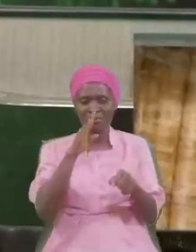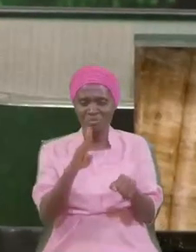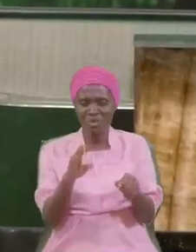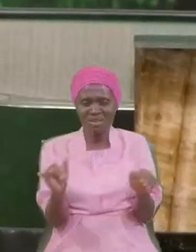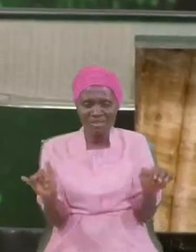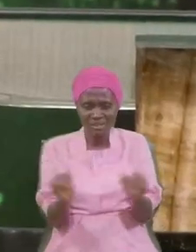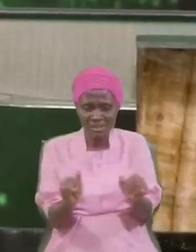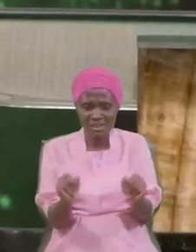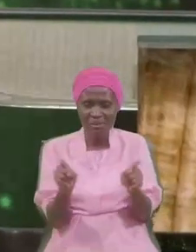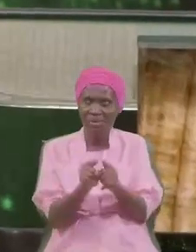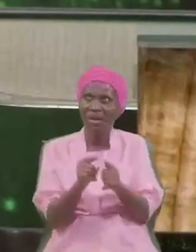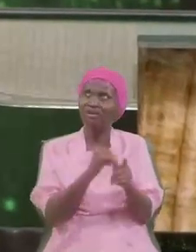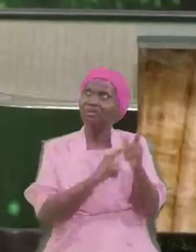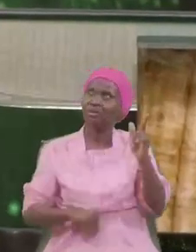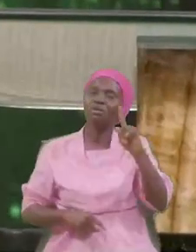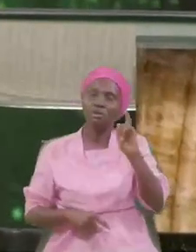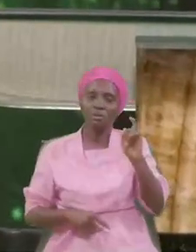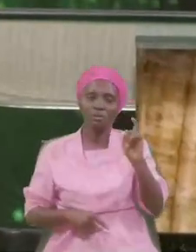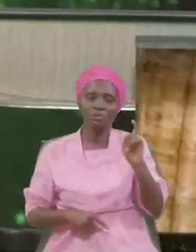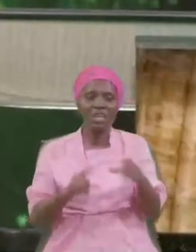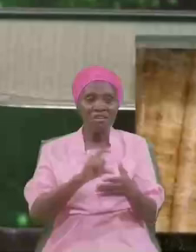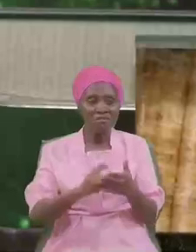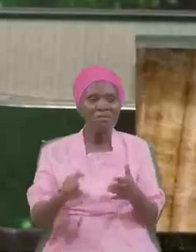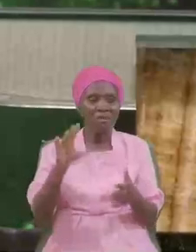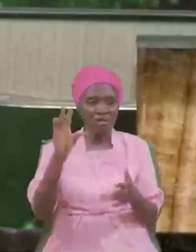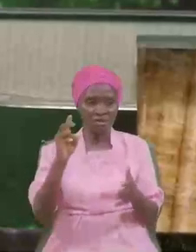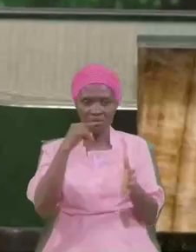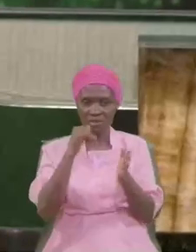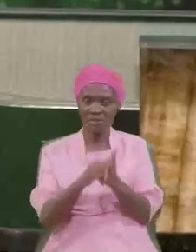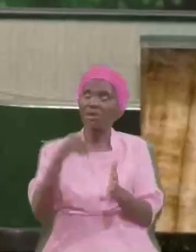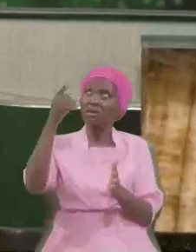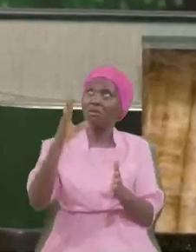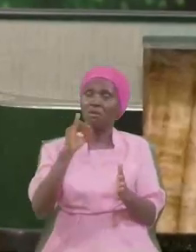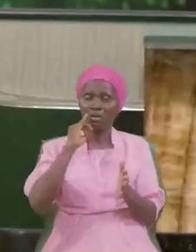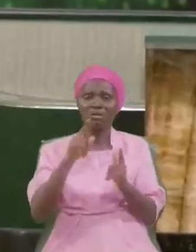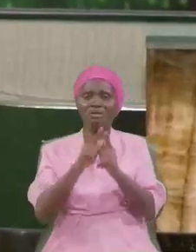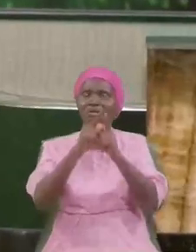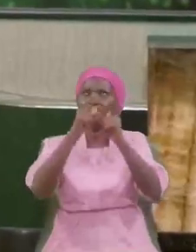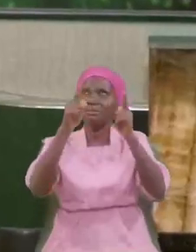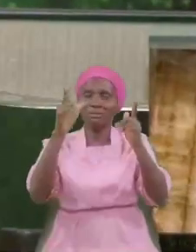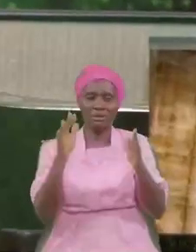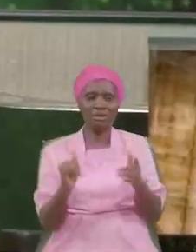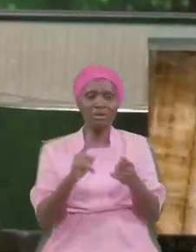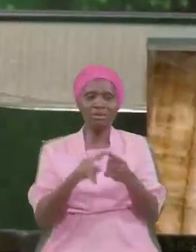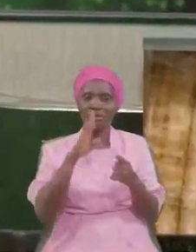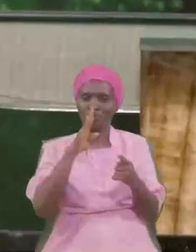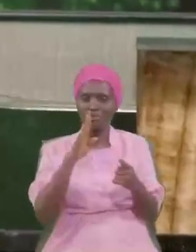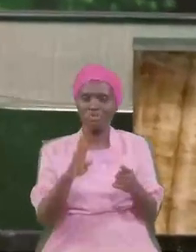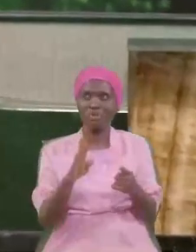de Dieu? Verset 8. Dieu est terrible dans la